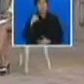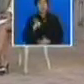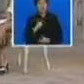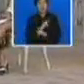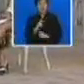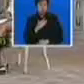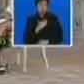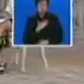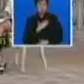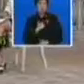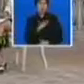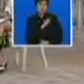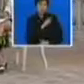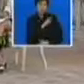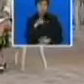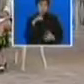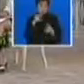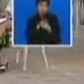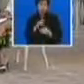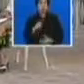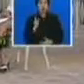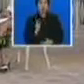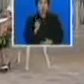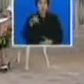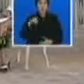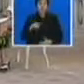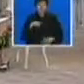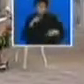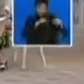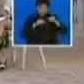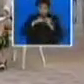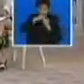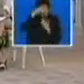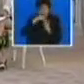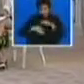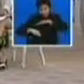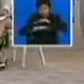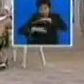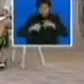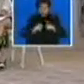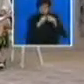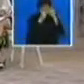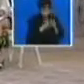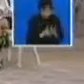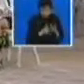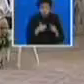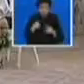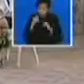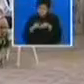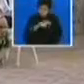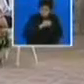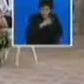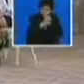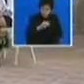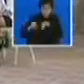ดูแลเรื่องของการบริหารงานบุคคลกพ.ด้วยกำลังเอาผลการศึกษามาดูเรื่องว่าจำนวนครูปัญหาการกระจายครูจะแก้อย่างไรแ